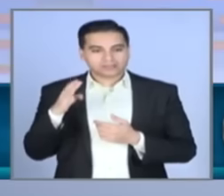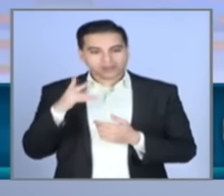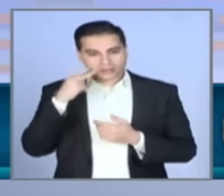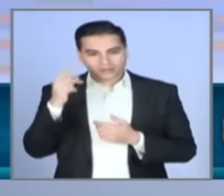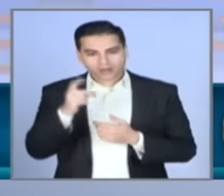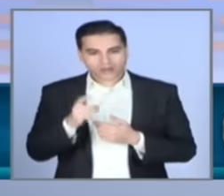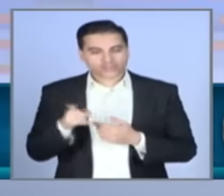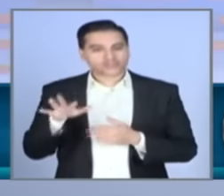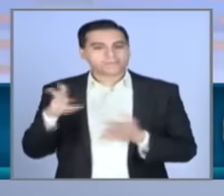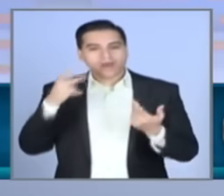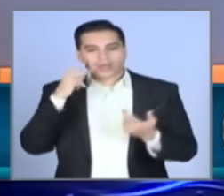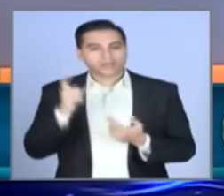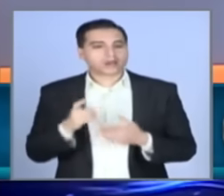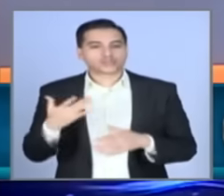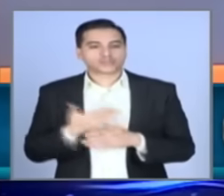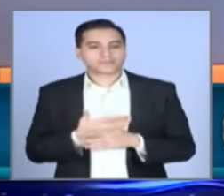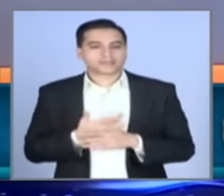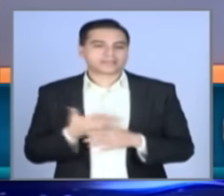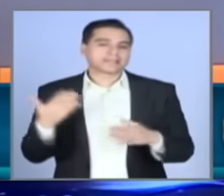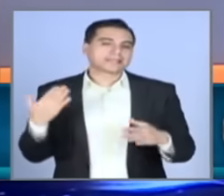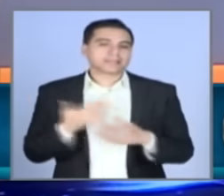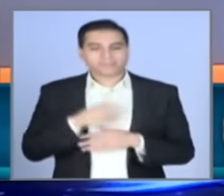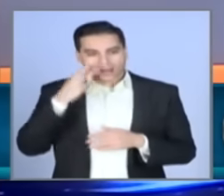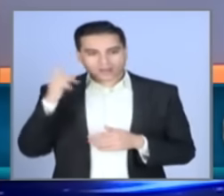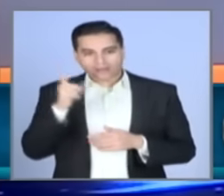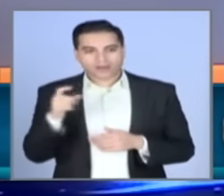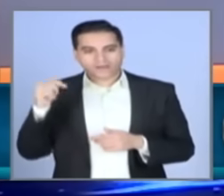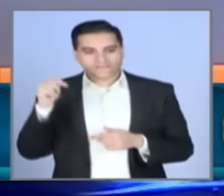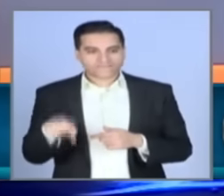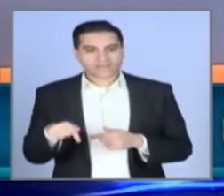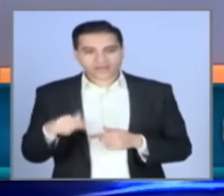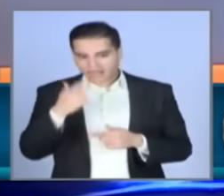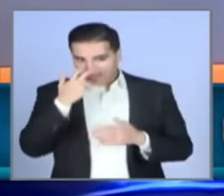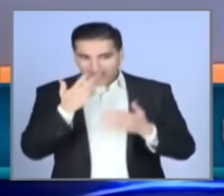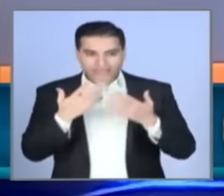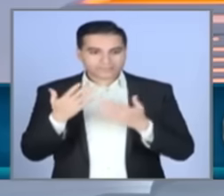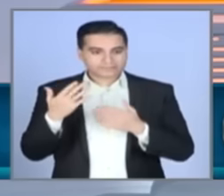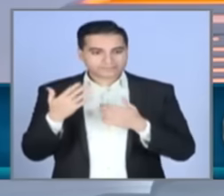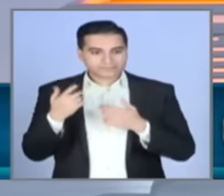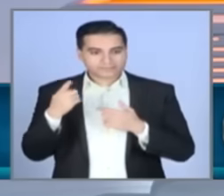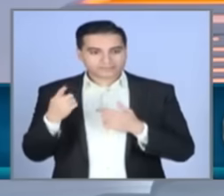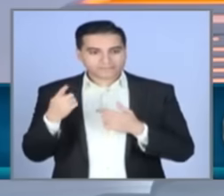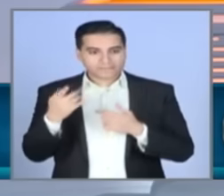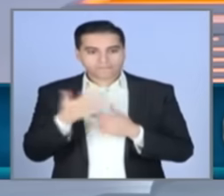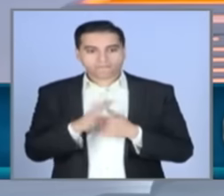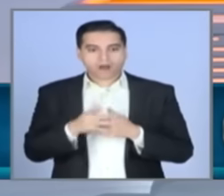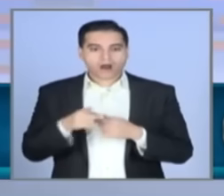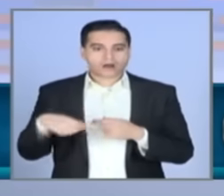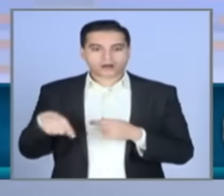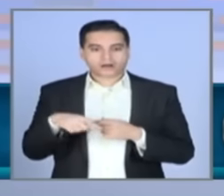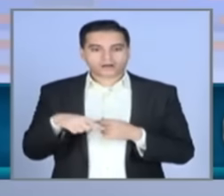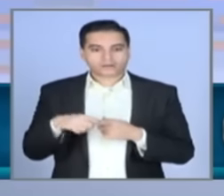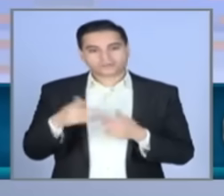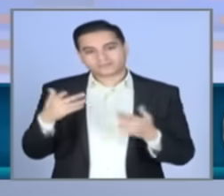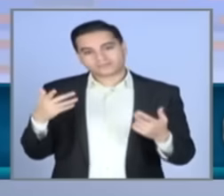إيطاليا. شمعنى إيطاليا؟ لأن إيطاليا فيها الـ بتطل على البحر. الفاتيكان بتطل على البحر المتوسط. يا